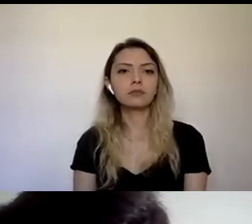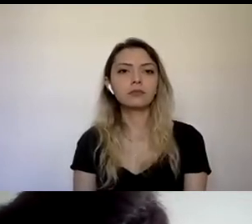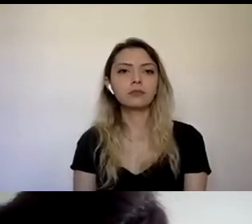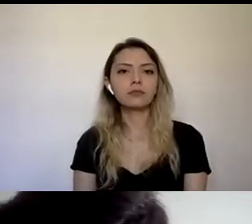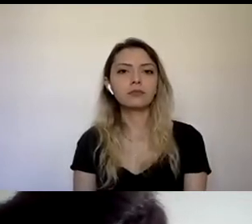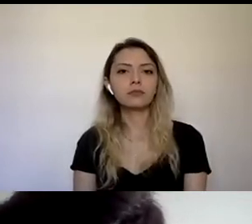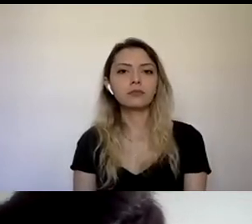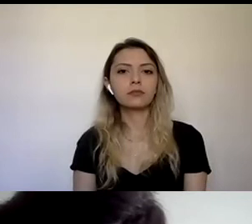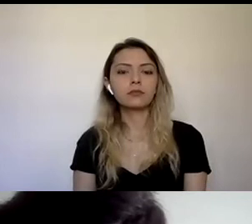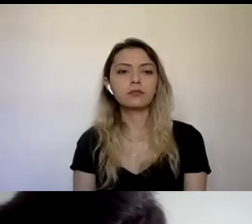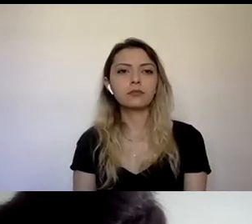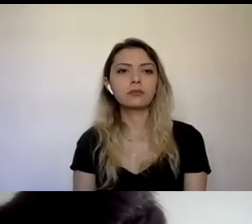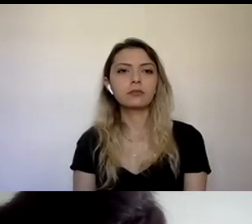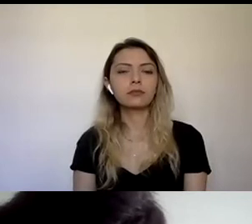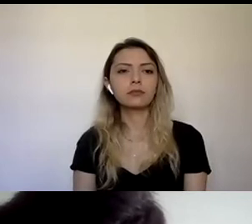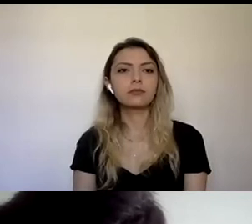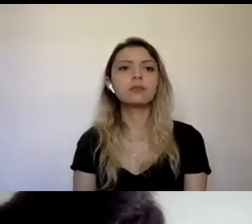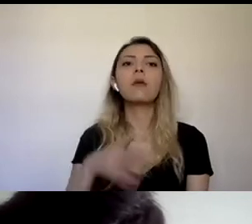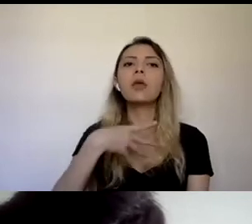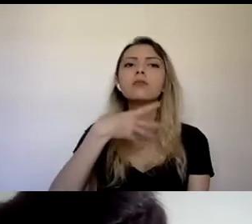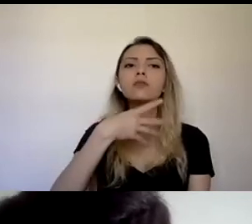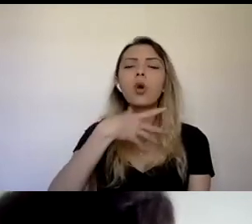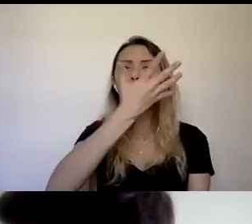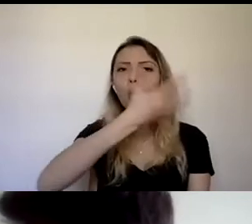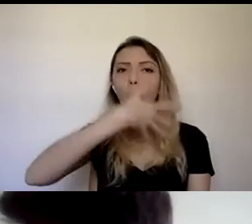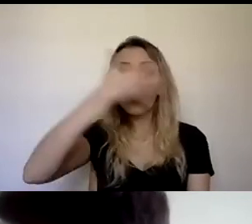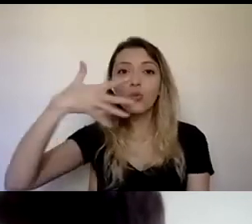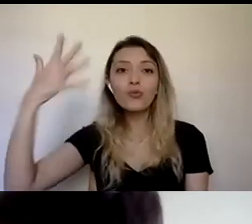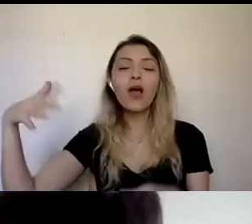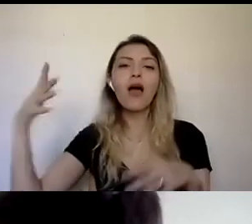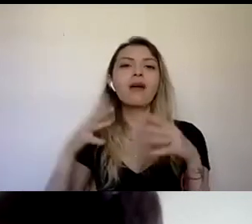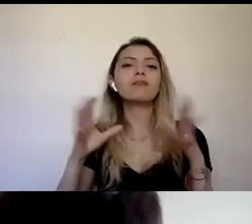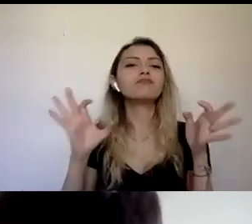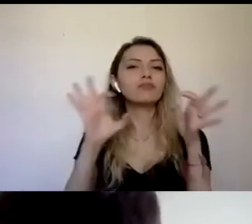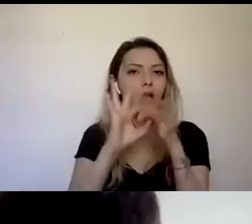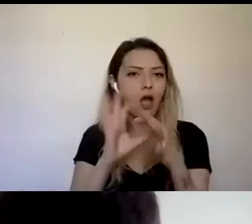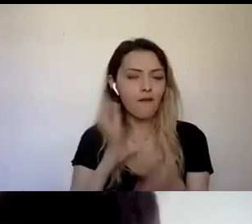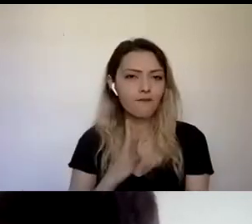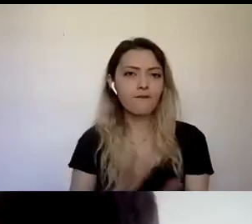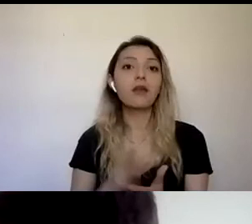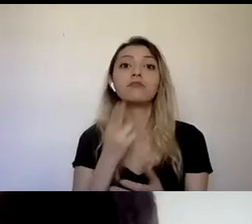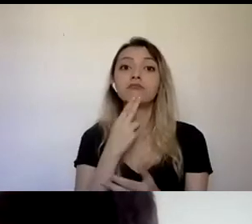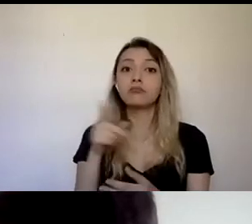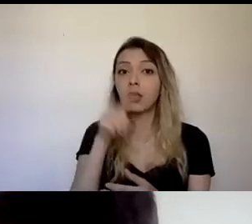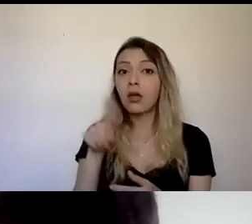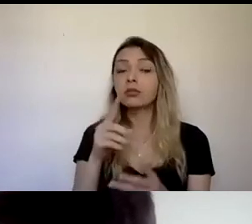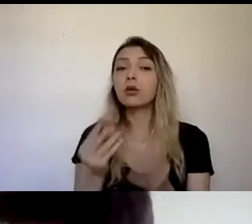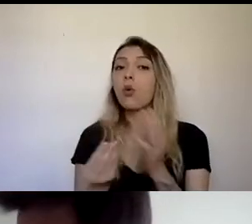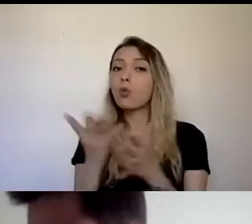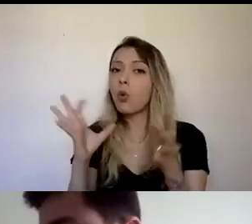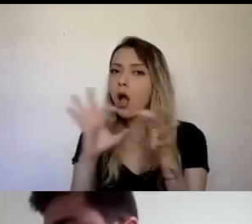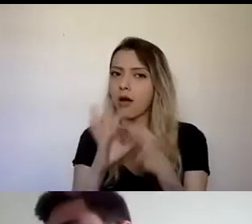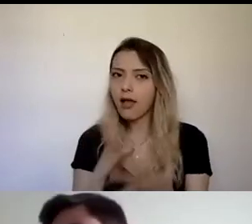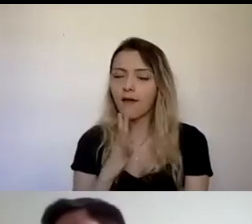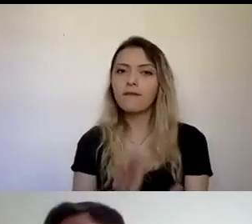Gökkuşağı. Gökkuşağı ağı gibi. Kadınların oluşturduğu ağlar var.